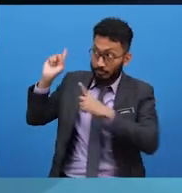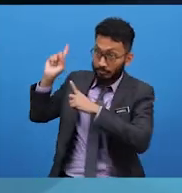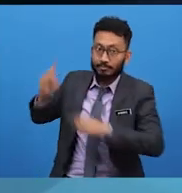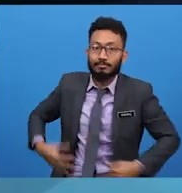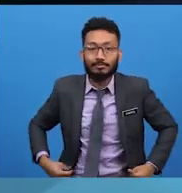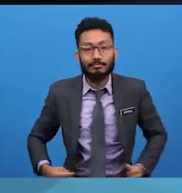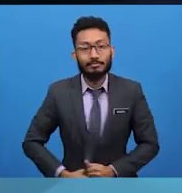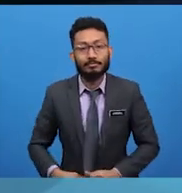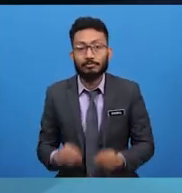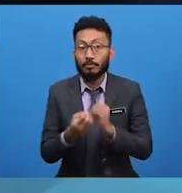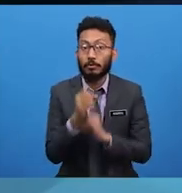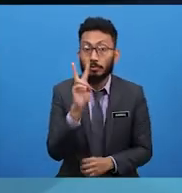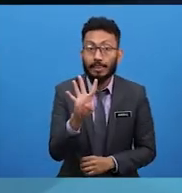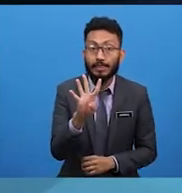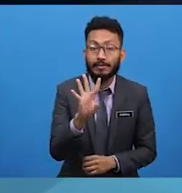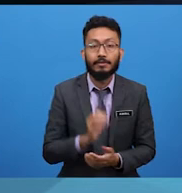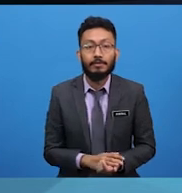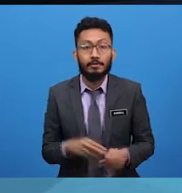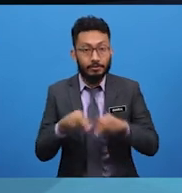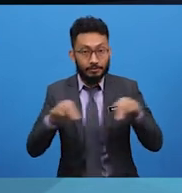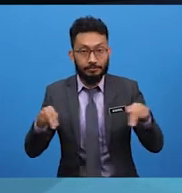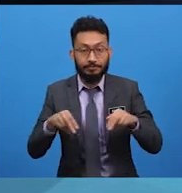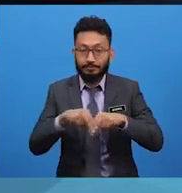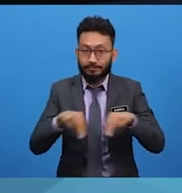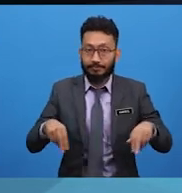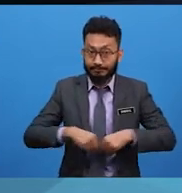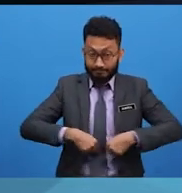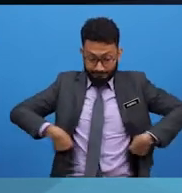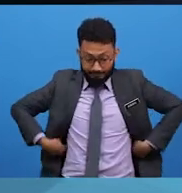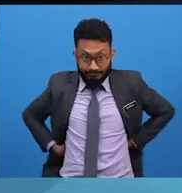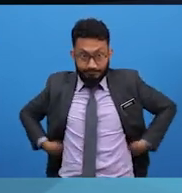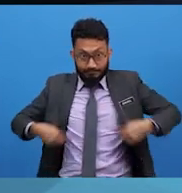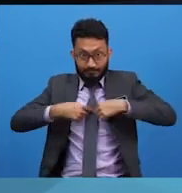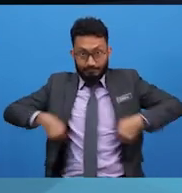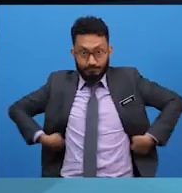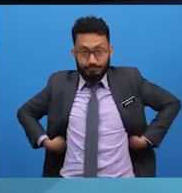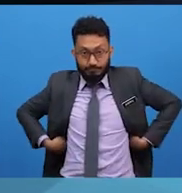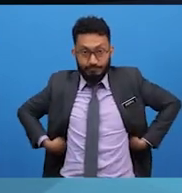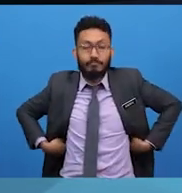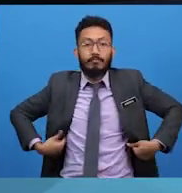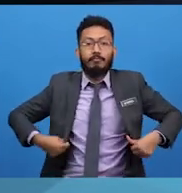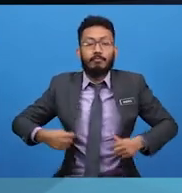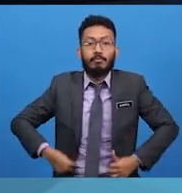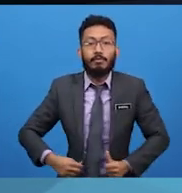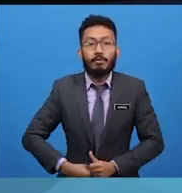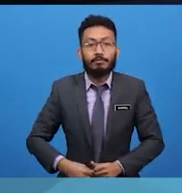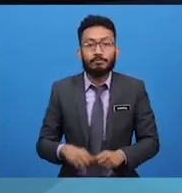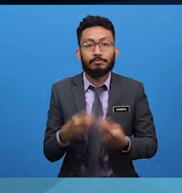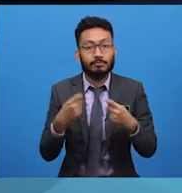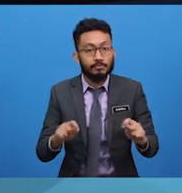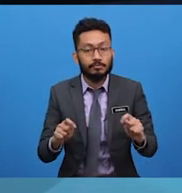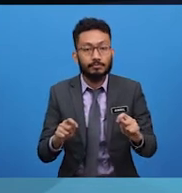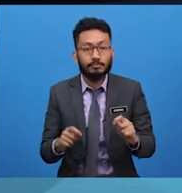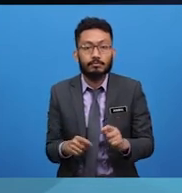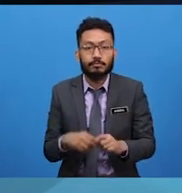Keempat, ukuran bahagian keliling pinggang. Ukur keliling bahagian pinggang yang telah diikat dengan